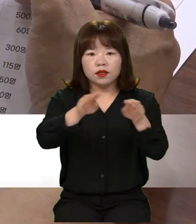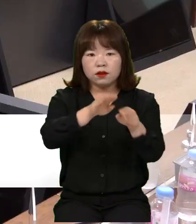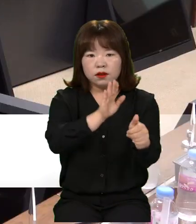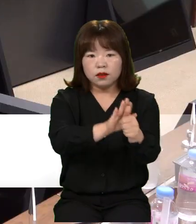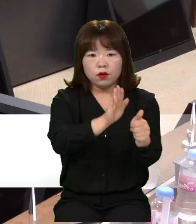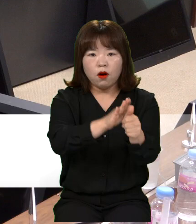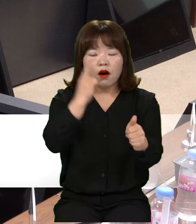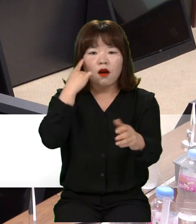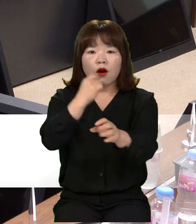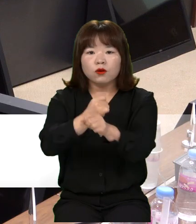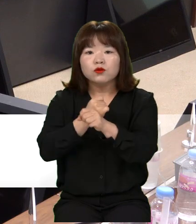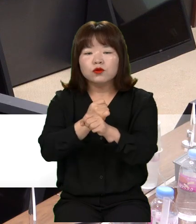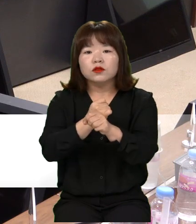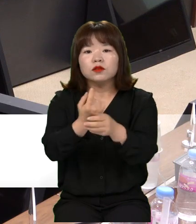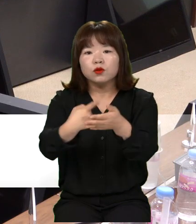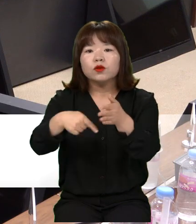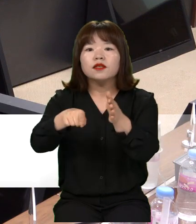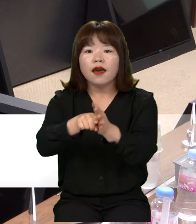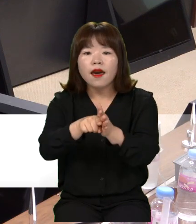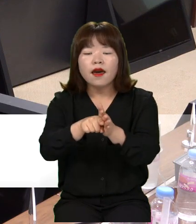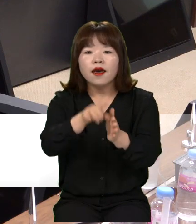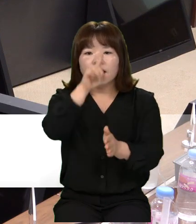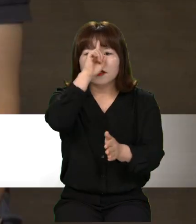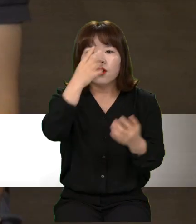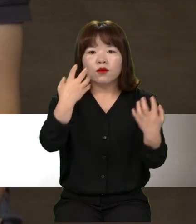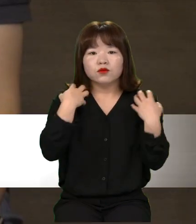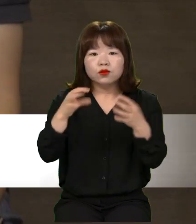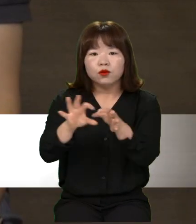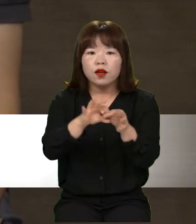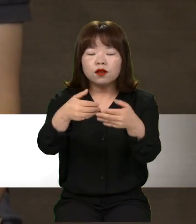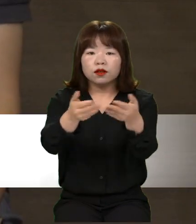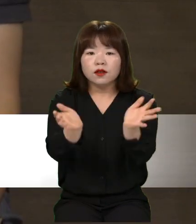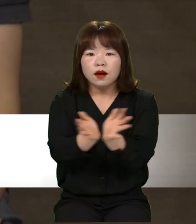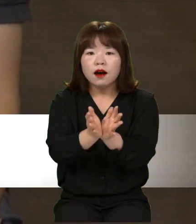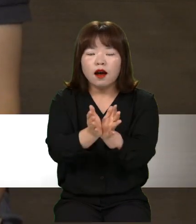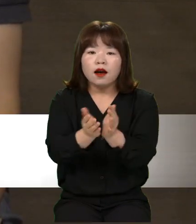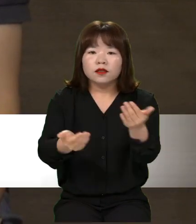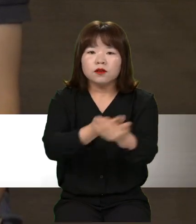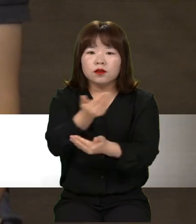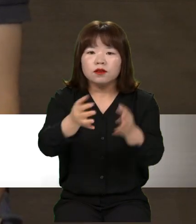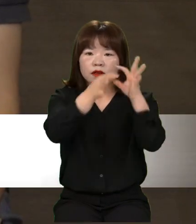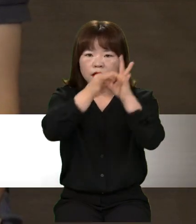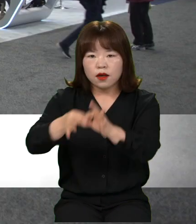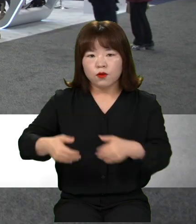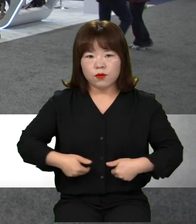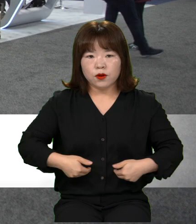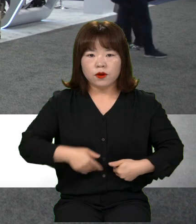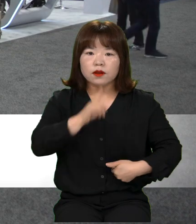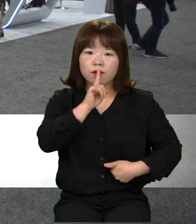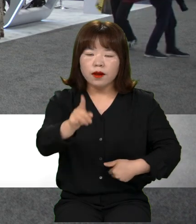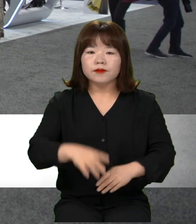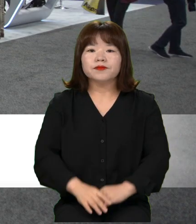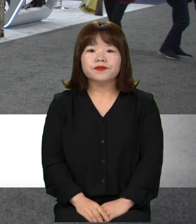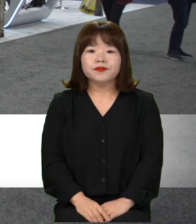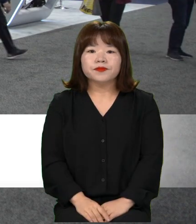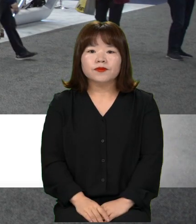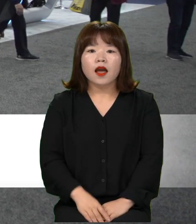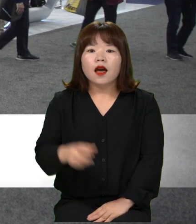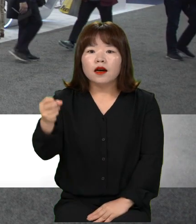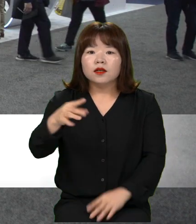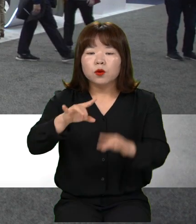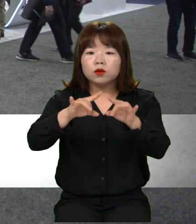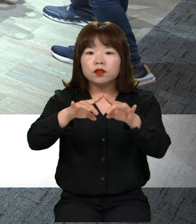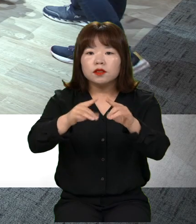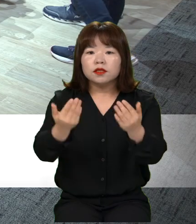기반시설 지원 연구개발 등을 위해 중앙부처 및 유관기관과 끊임없이 소통해야 한다고 입을 모았습니다